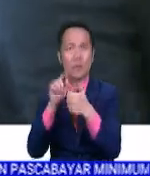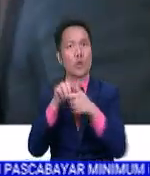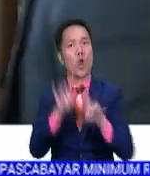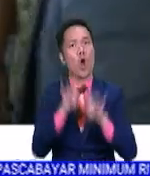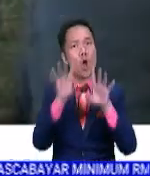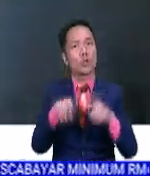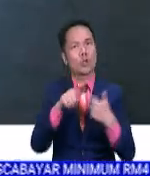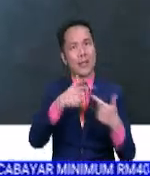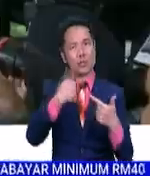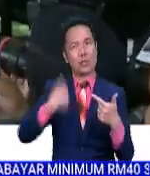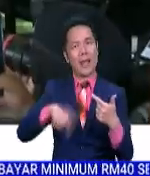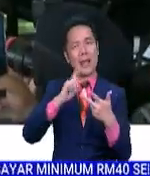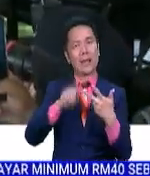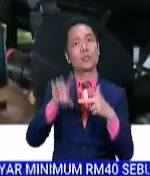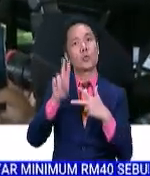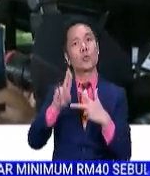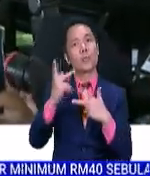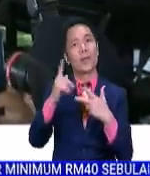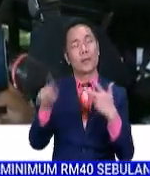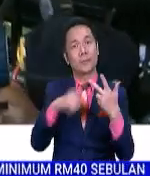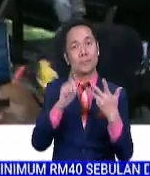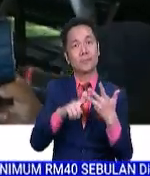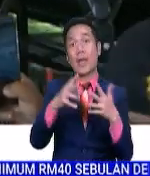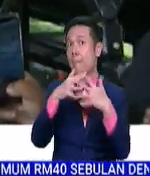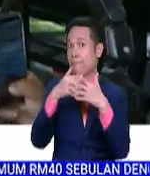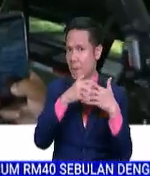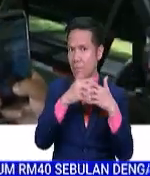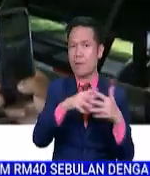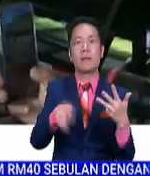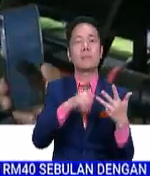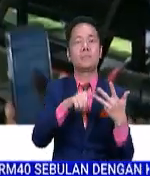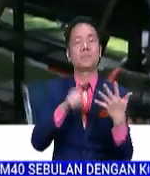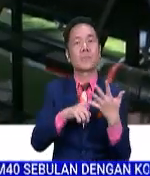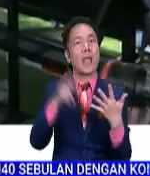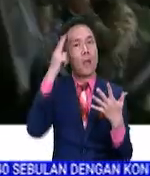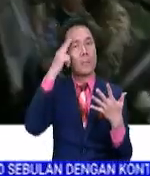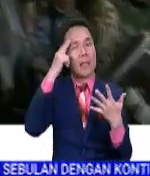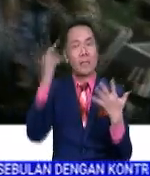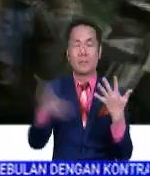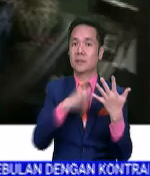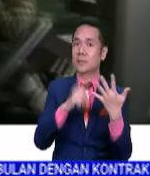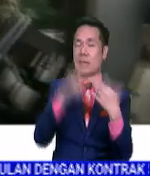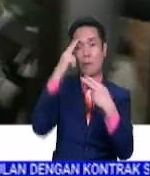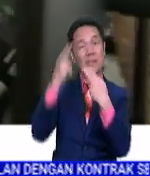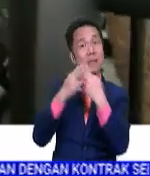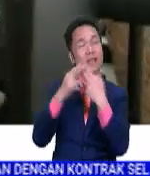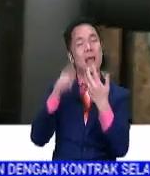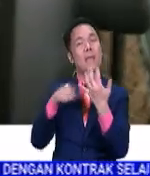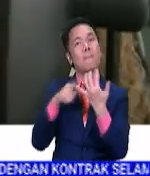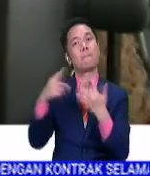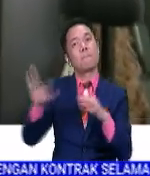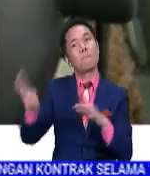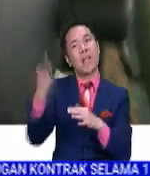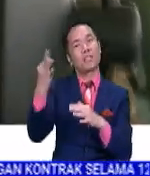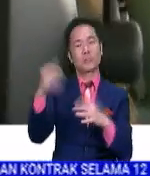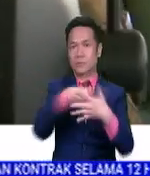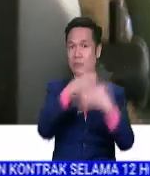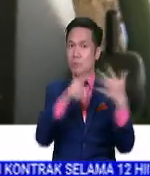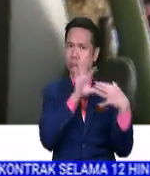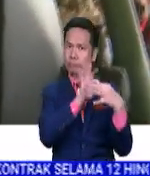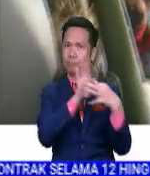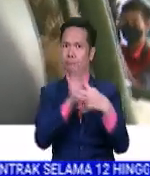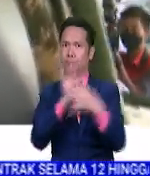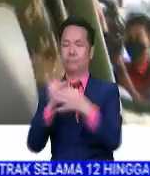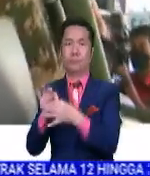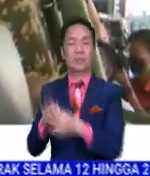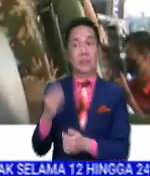Australia, China, United Kingdom, Amerika Syarikat, Arab Saudi dan Perancis. Menteri Kanan Pertahanan Dato'